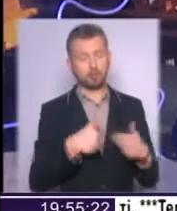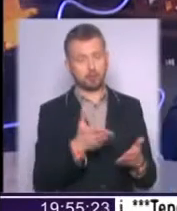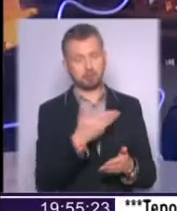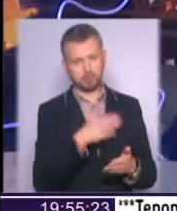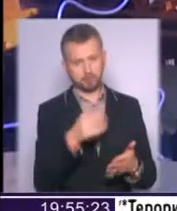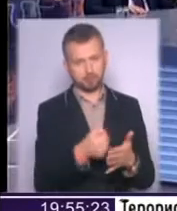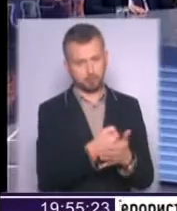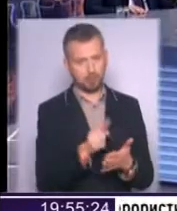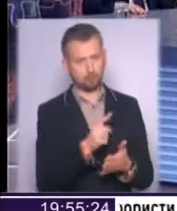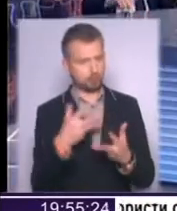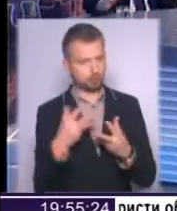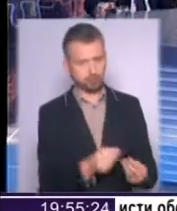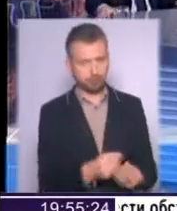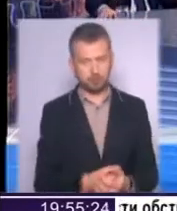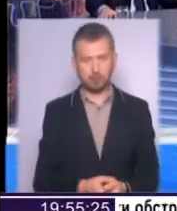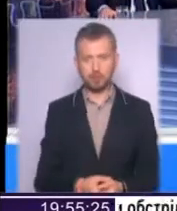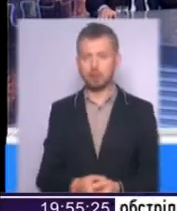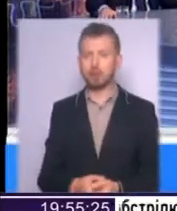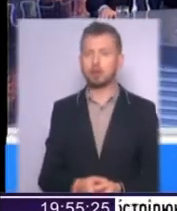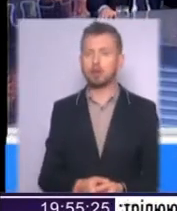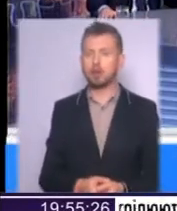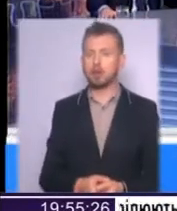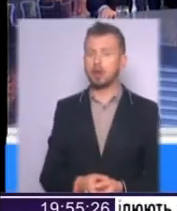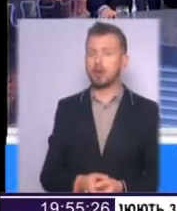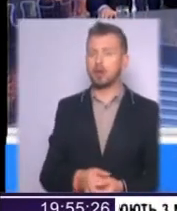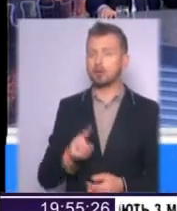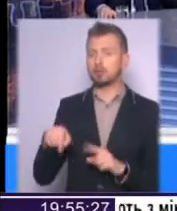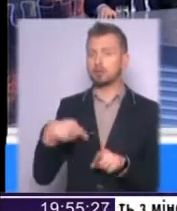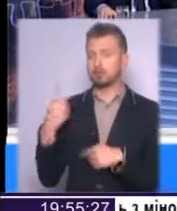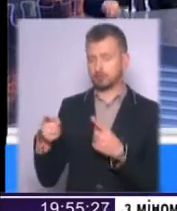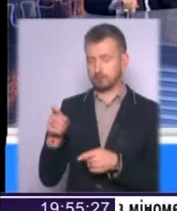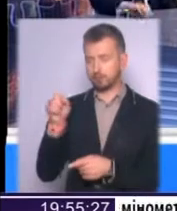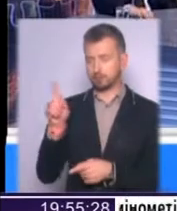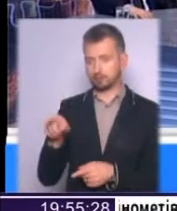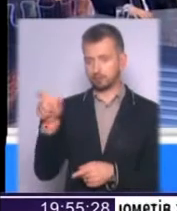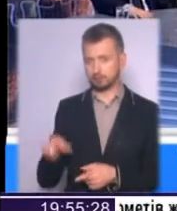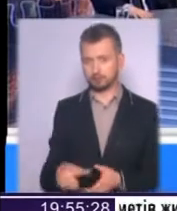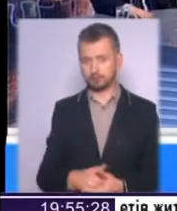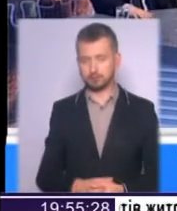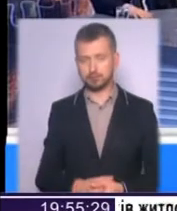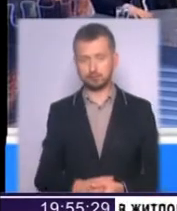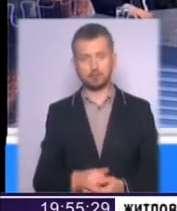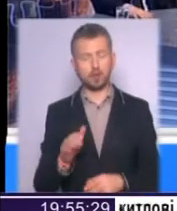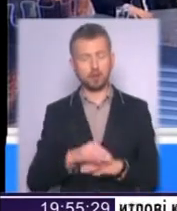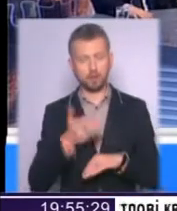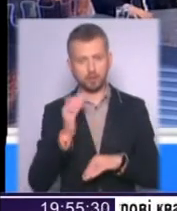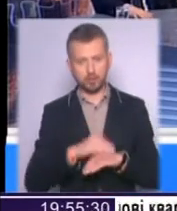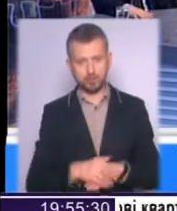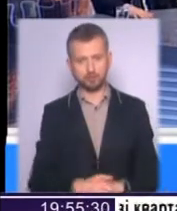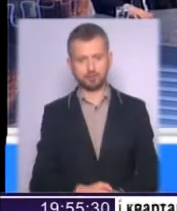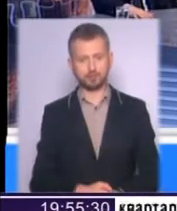залі дотиснути це обов'язково. Прошу, будь ласка, говоріть. І дякую дуже за запитання. На таких людях, як ви, тримається країна. Прошу, будь ласка.